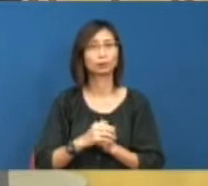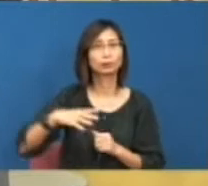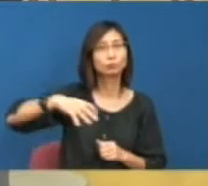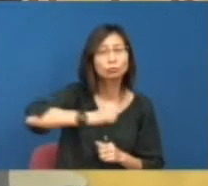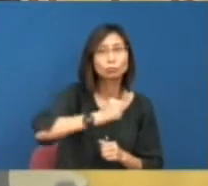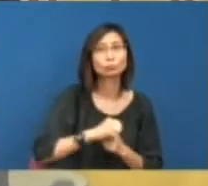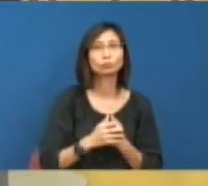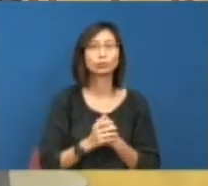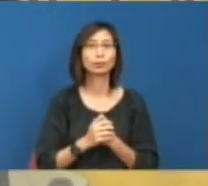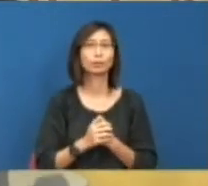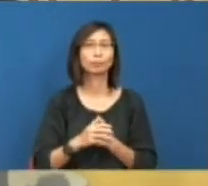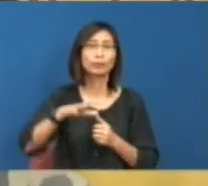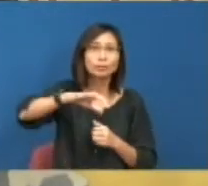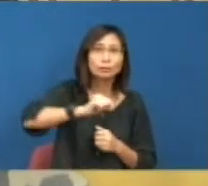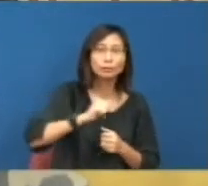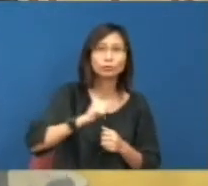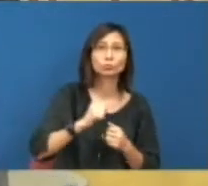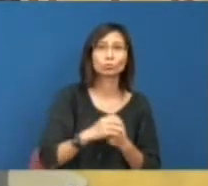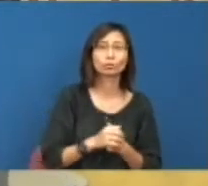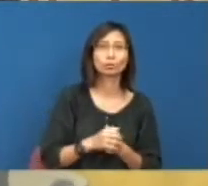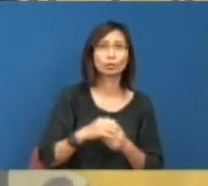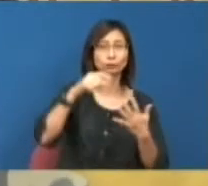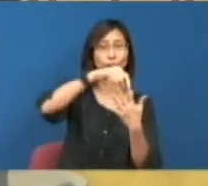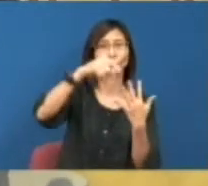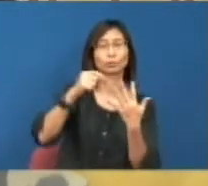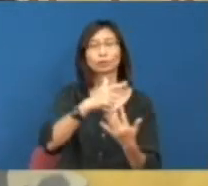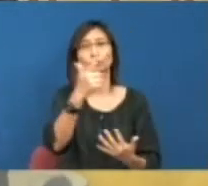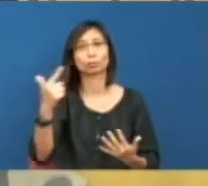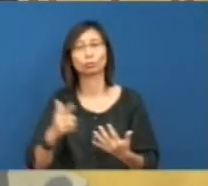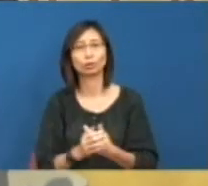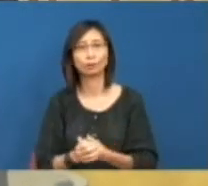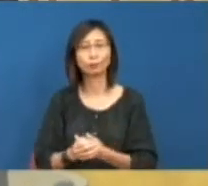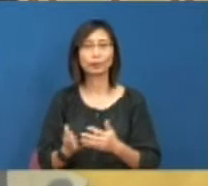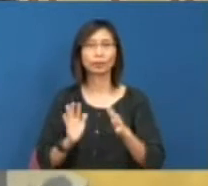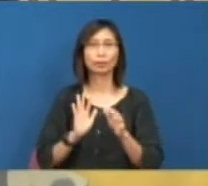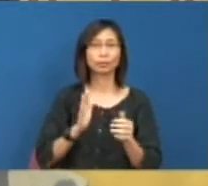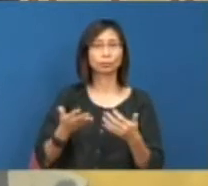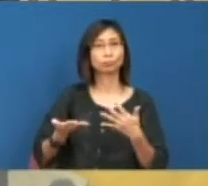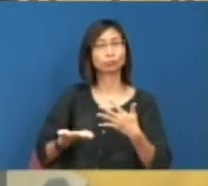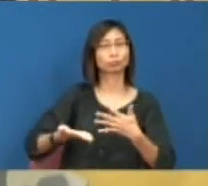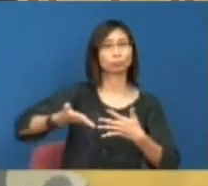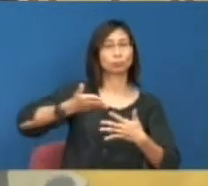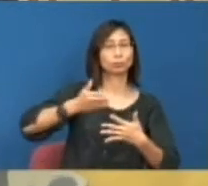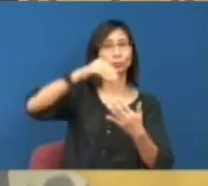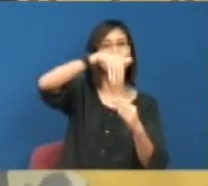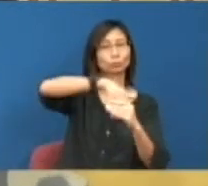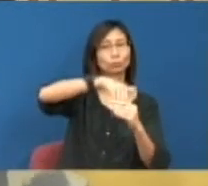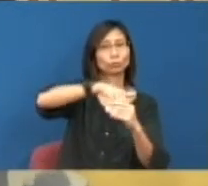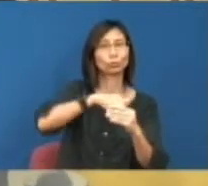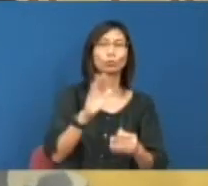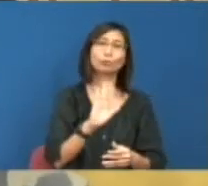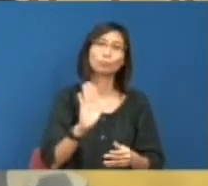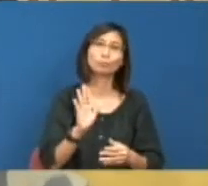呢個多元化同下移，進一步推行就係話要選舉而唔係由委